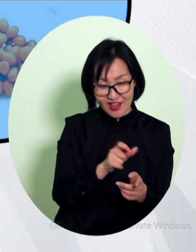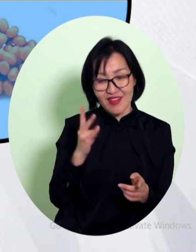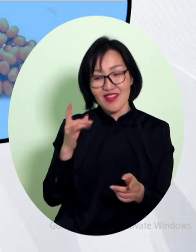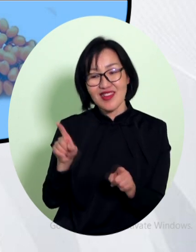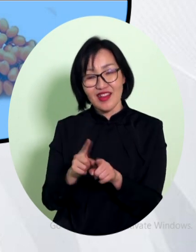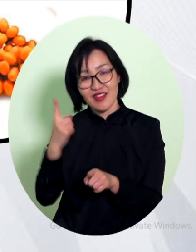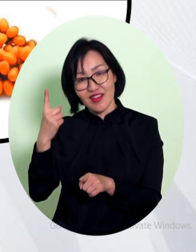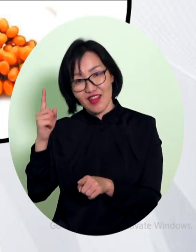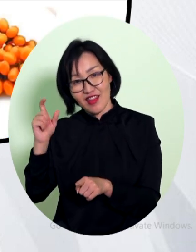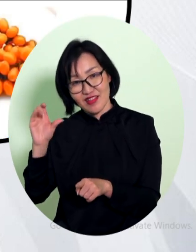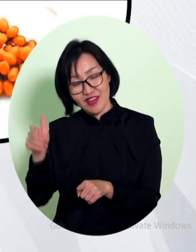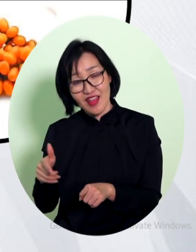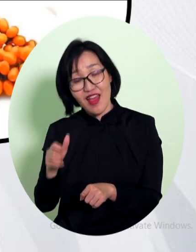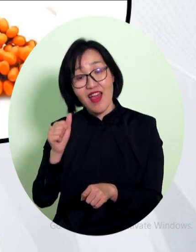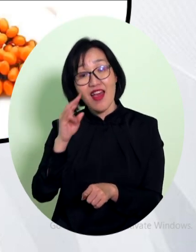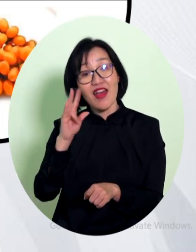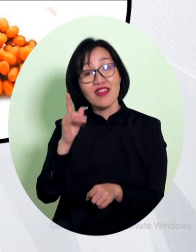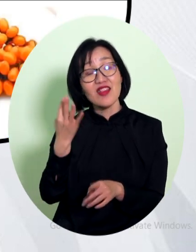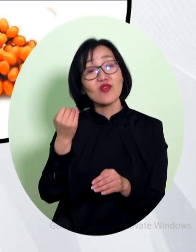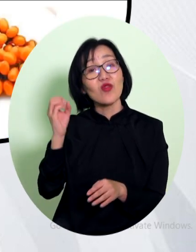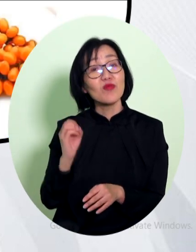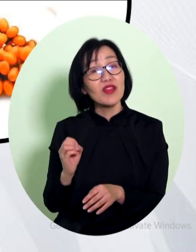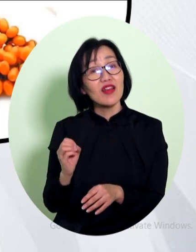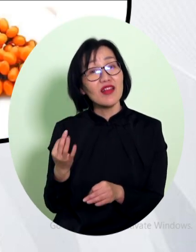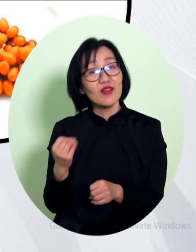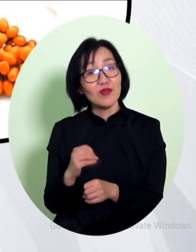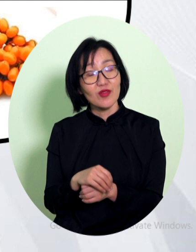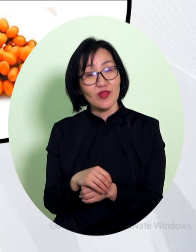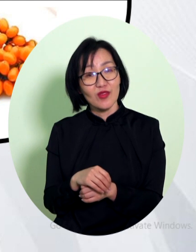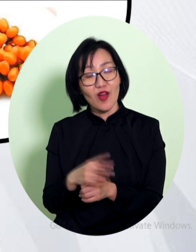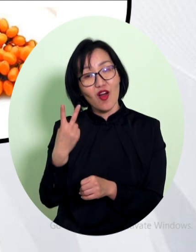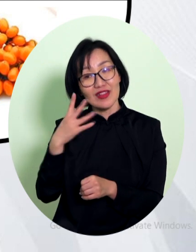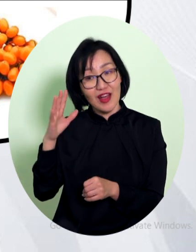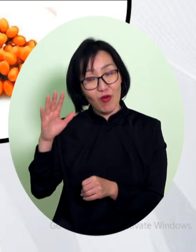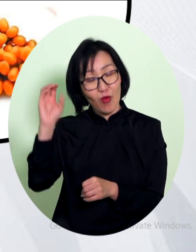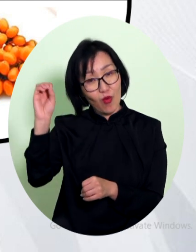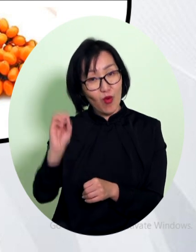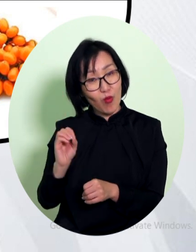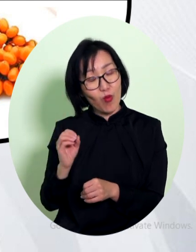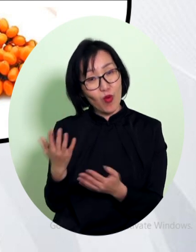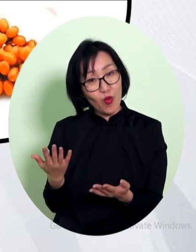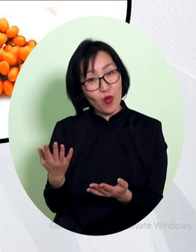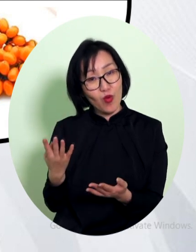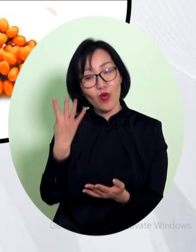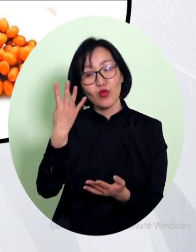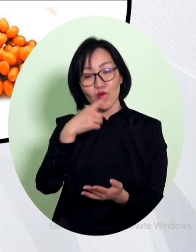нэрс. Анс хэдэн хувь блэ? Анс 25 буюу